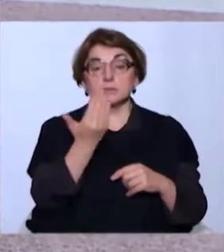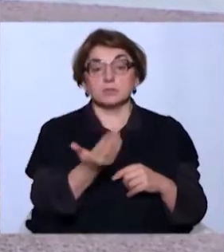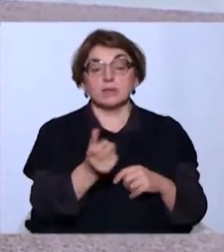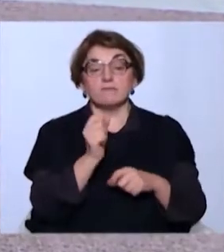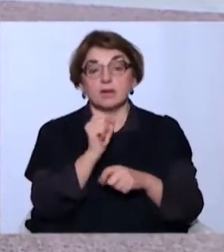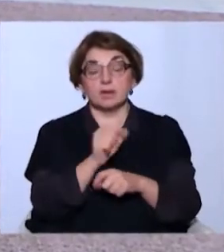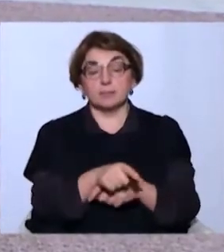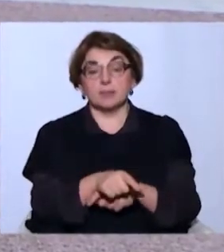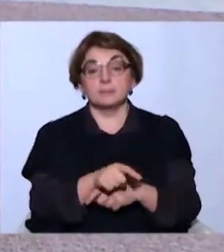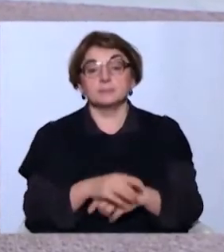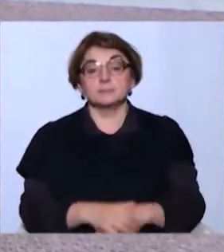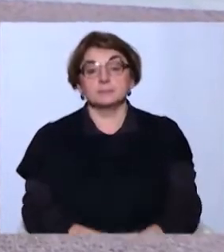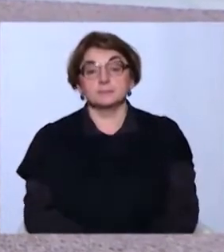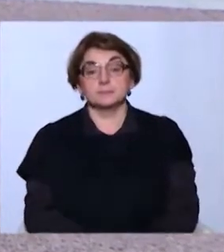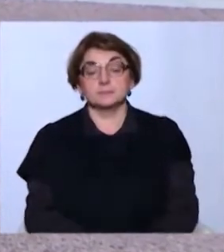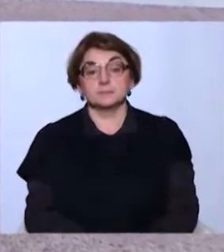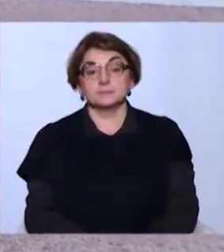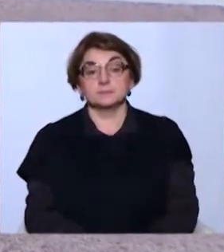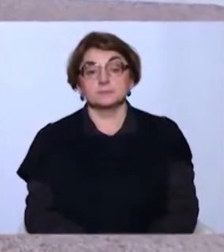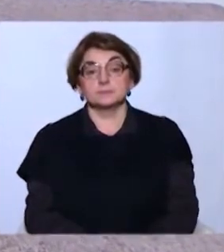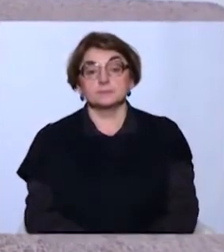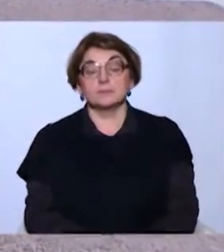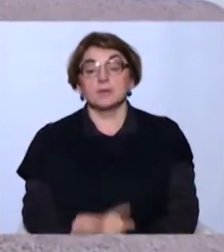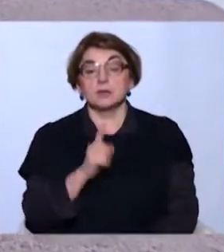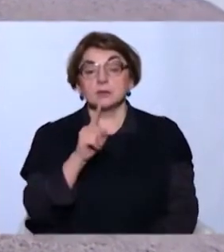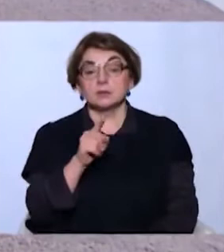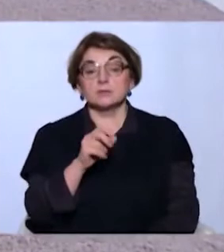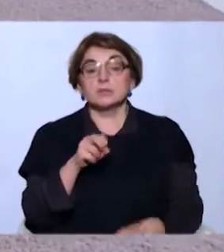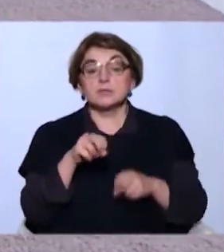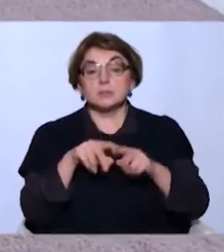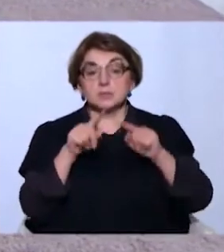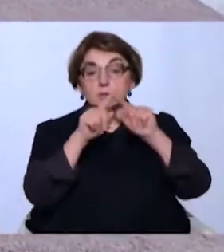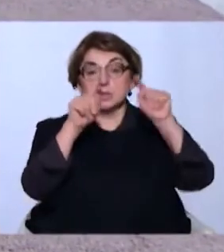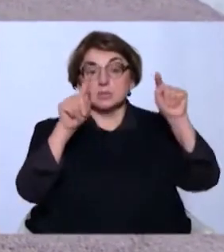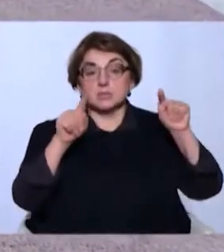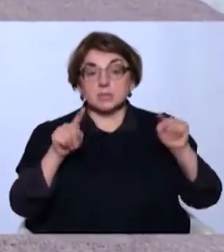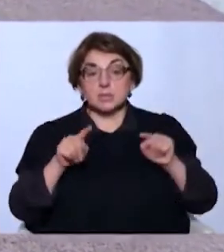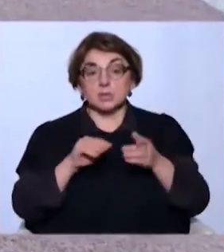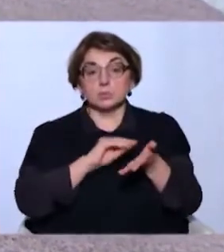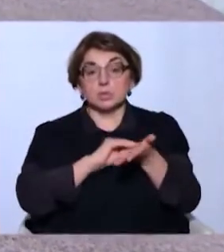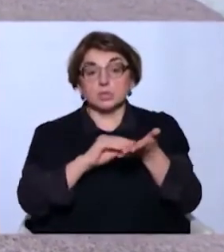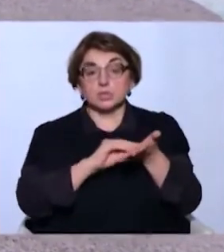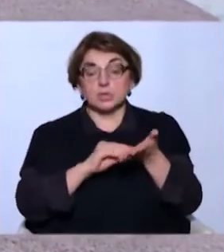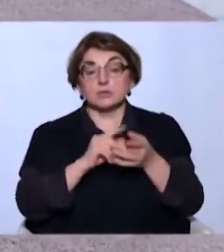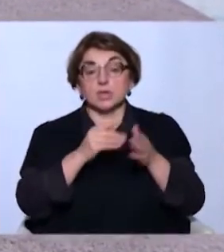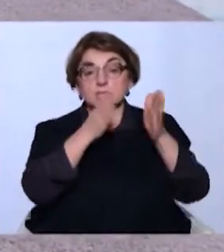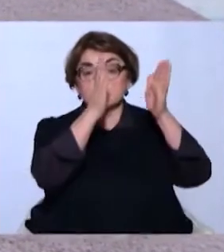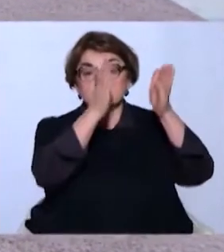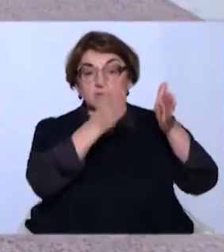mokcet davaleba, თქვენ გეკნებათ შესავსები ცხრილი. ცხრილის ერთ